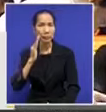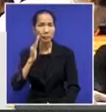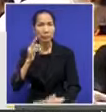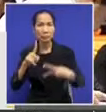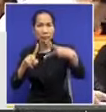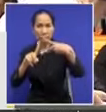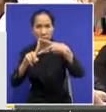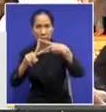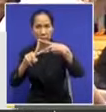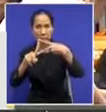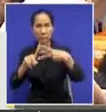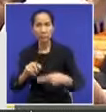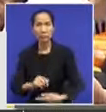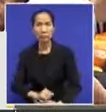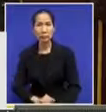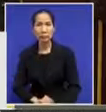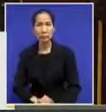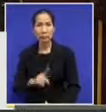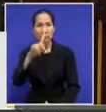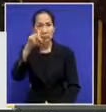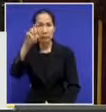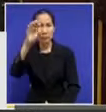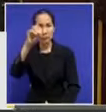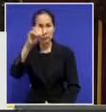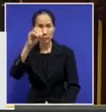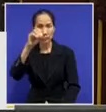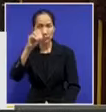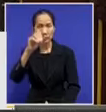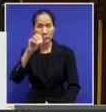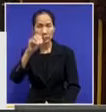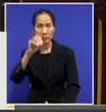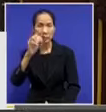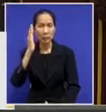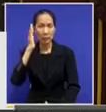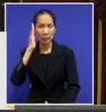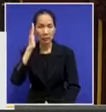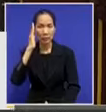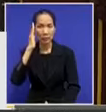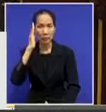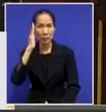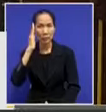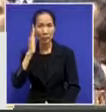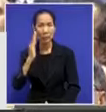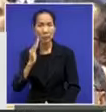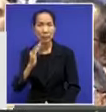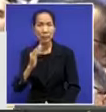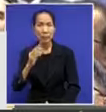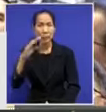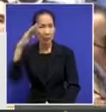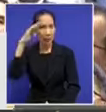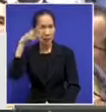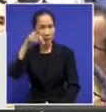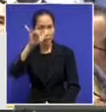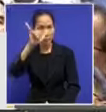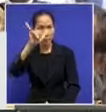นายธนาธรจงรุ่งเรืองกิจครับ 150ว่าที่ร้อยตีเชิดศักดิ์จำปาเทศ พลเอกประยุทธ์